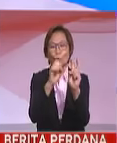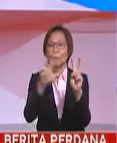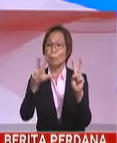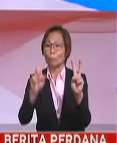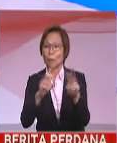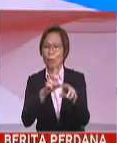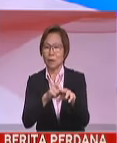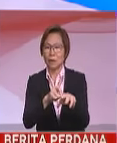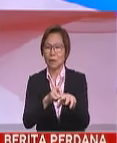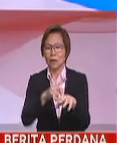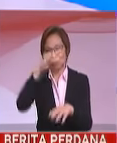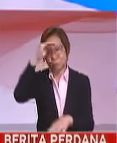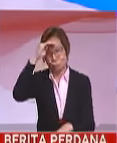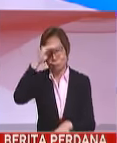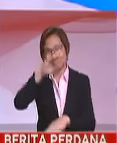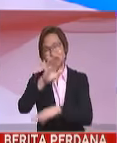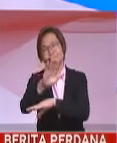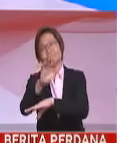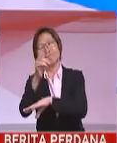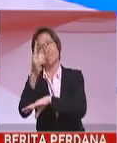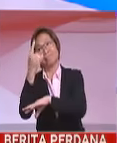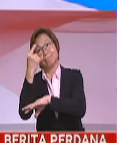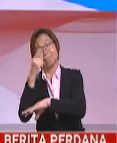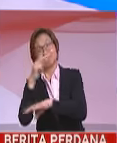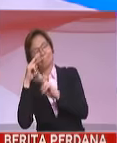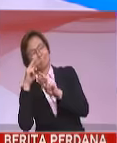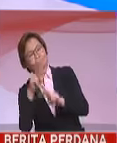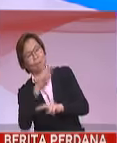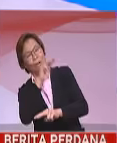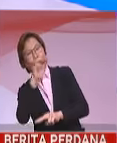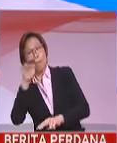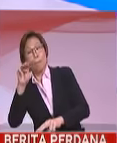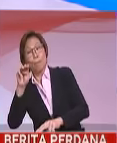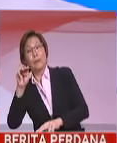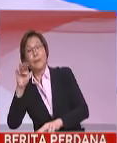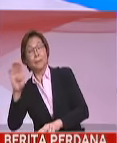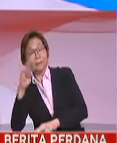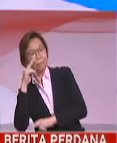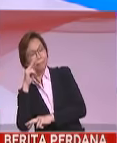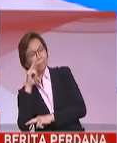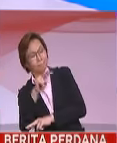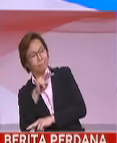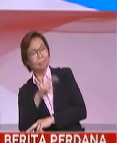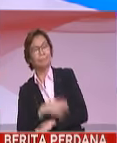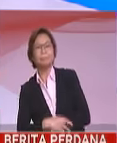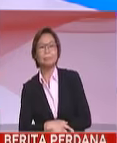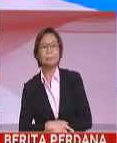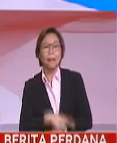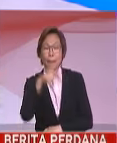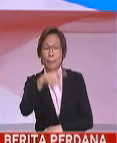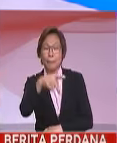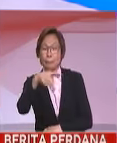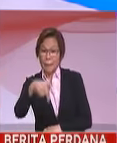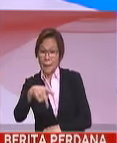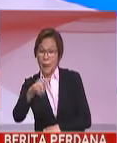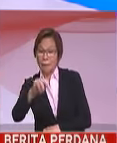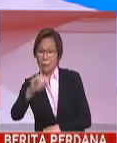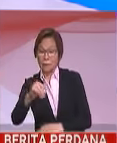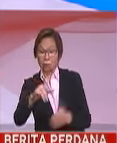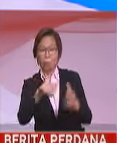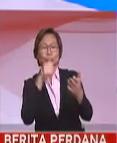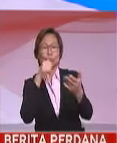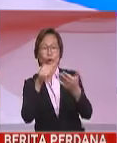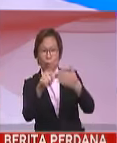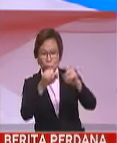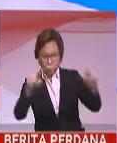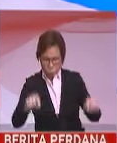Kota Iskandar Johor tengah hari tadi disaksikan Menteri Besar Datuk Hasni Mohamad. PPMJ merupakan dokumen